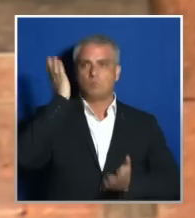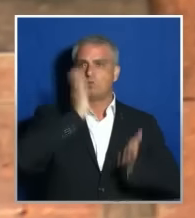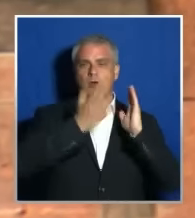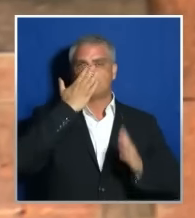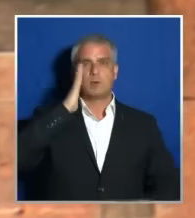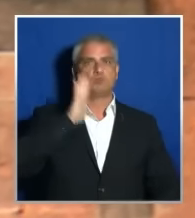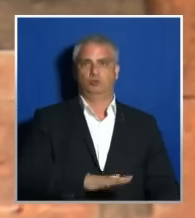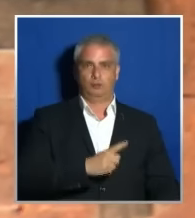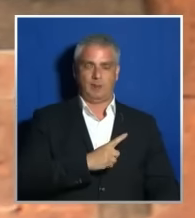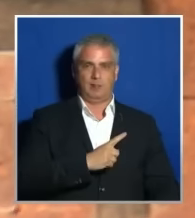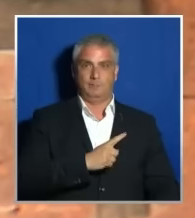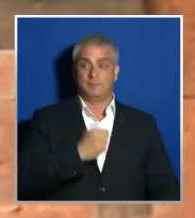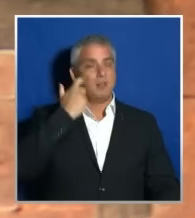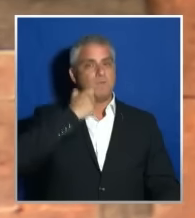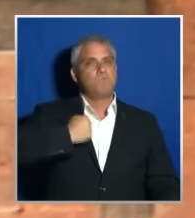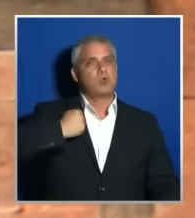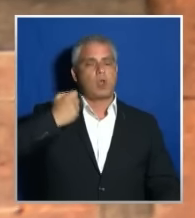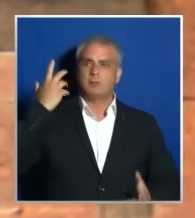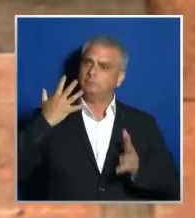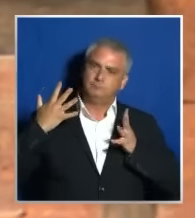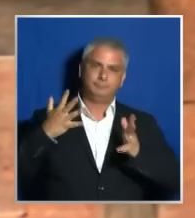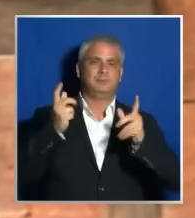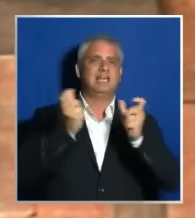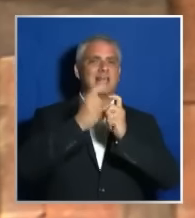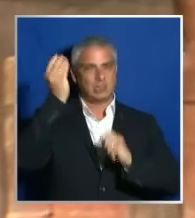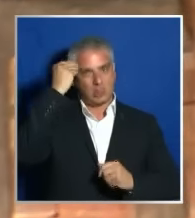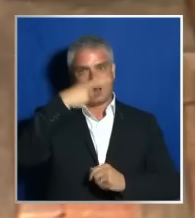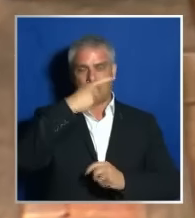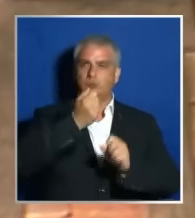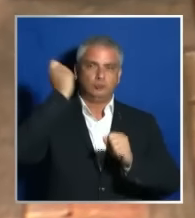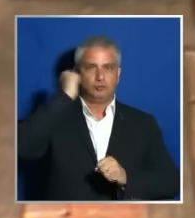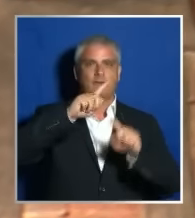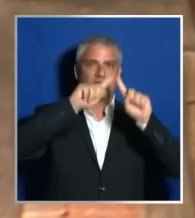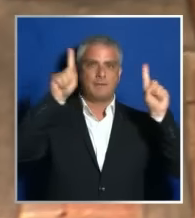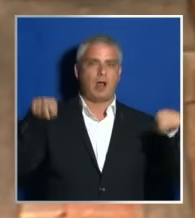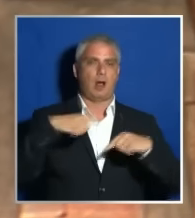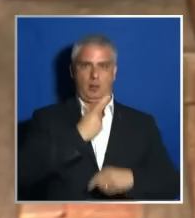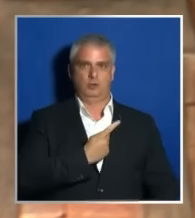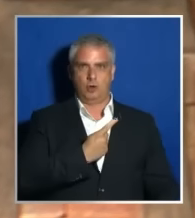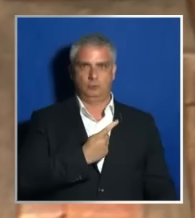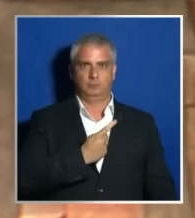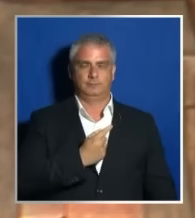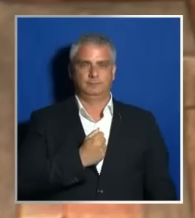ומושפלים. בריונים מוסתים פורצים לכיתות הלימוד, מנפצים שמשות.